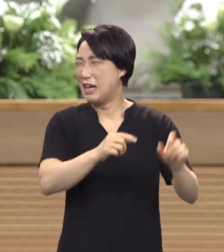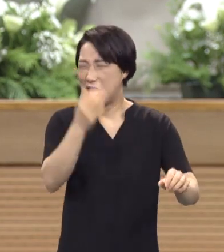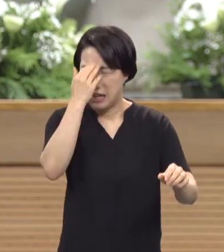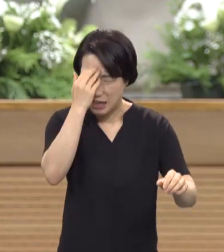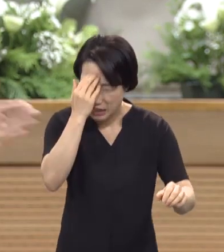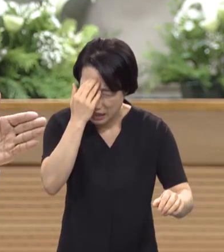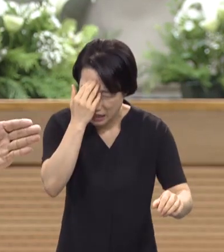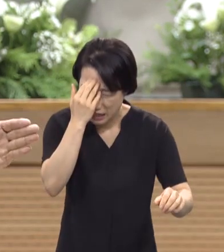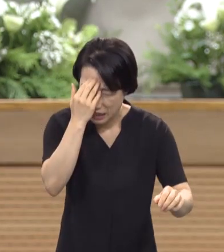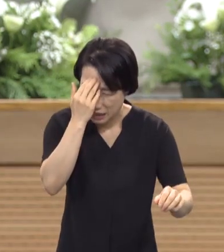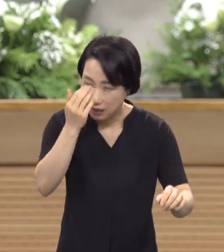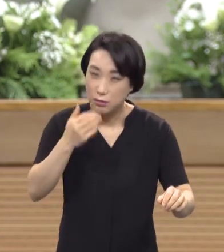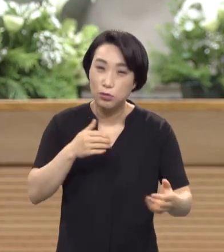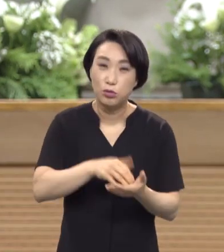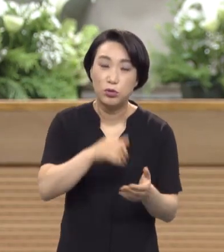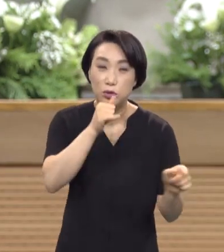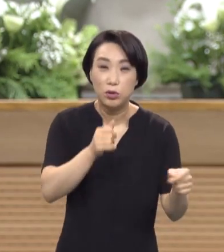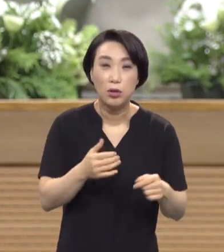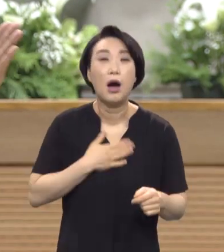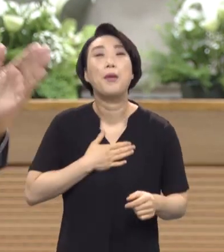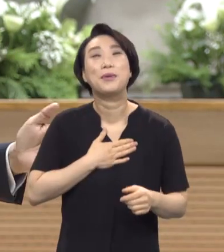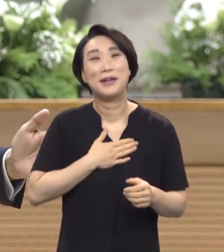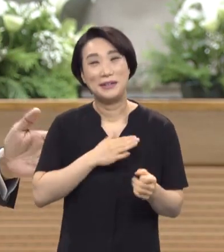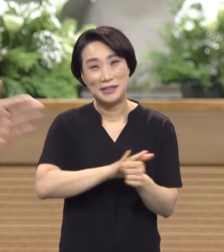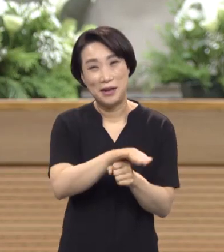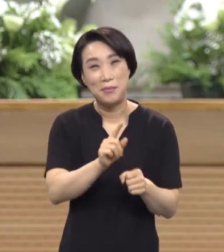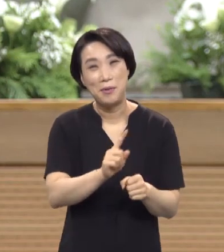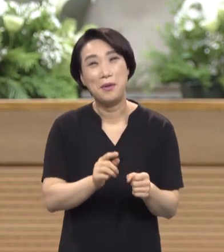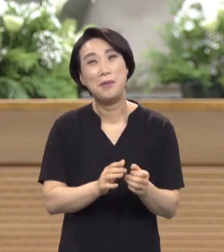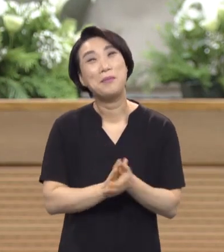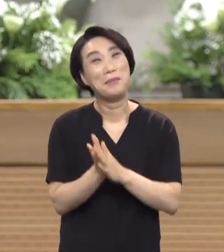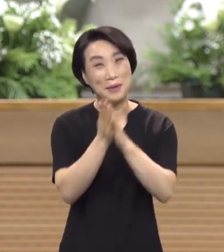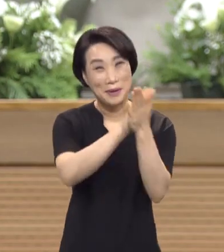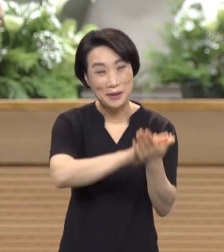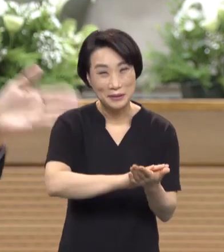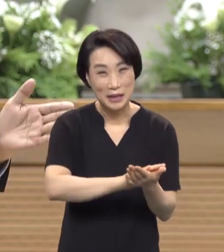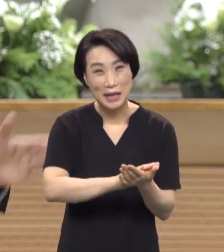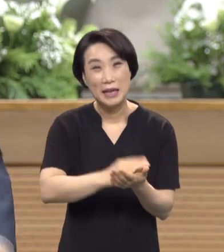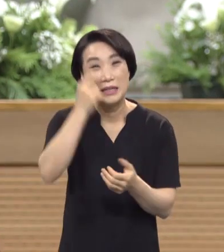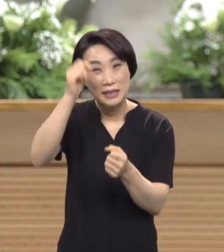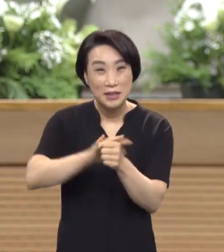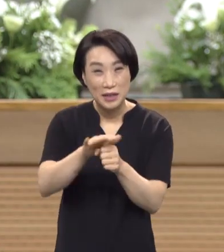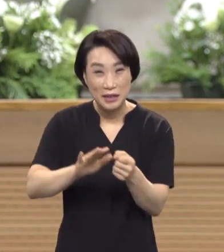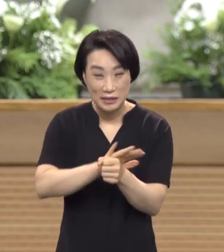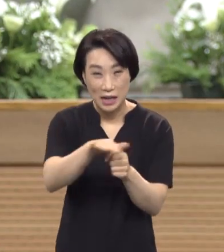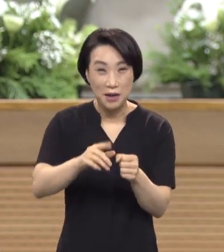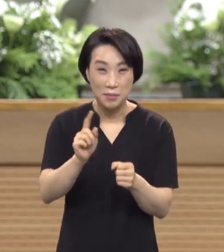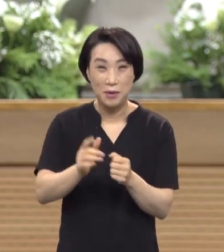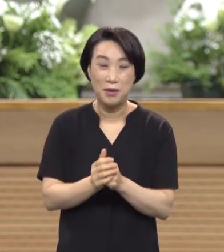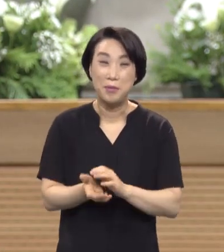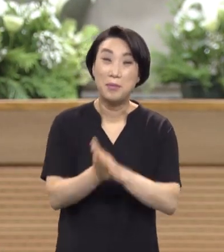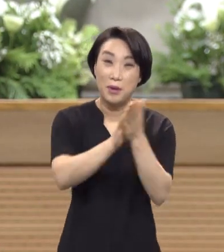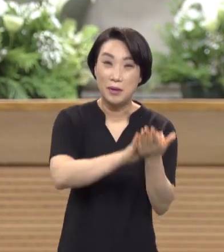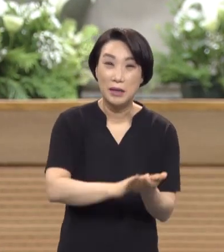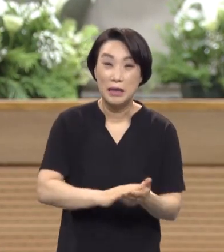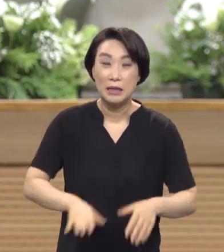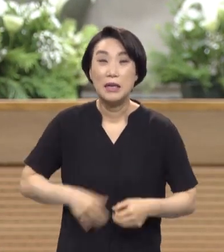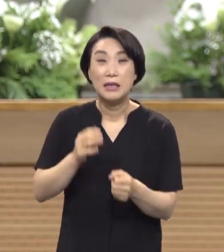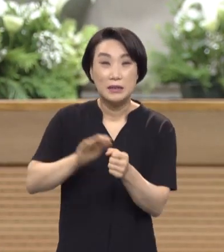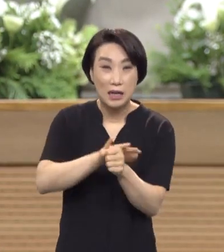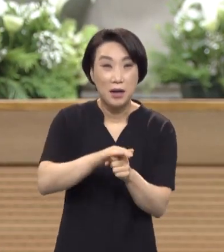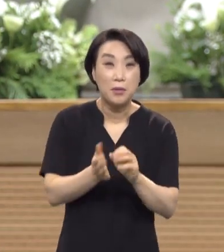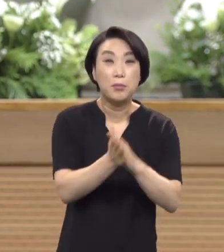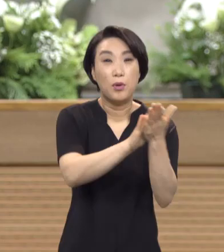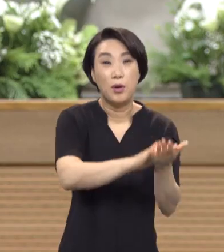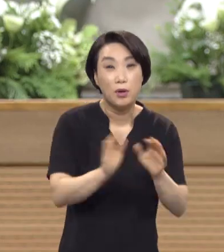감정적인 사랑은 변하고 인정의 사랑은 변하고 애정의 사랑은 변하나 하나님의 사랑은